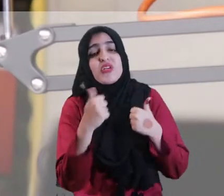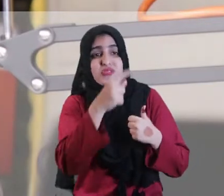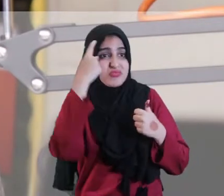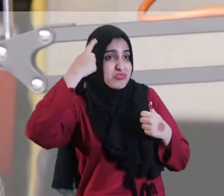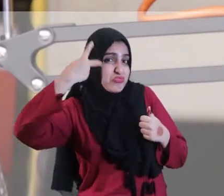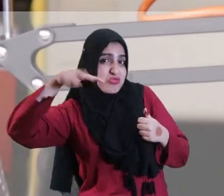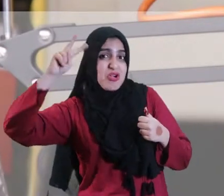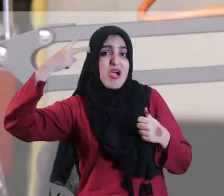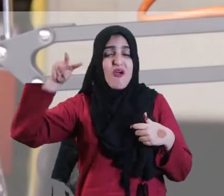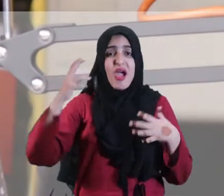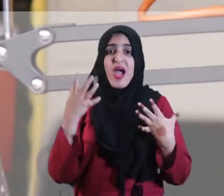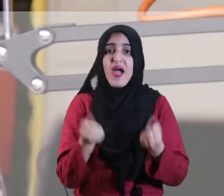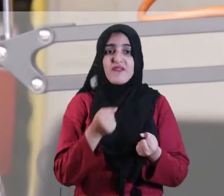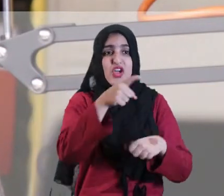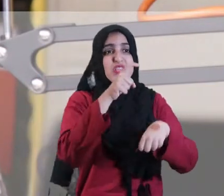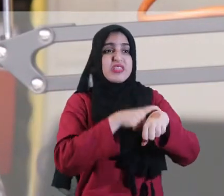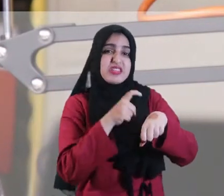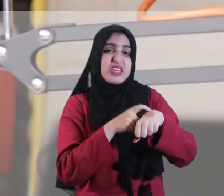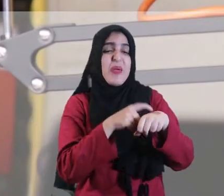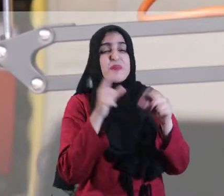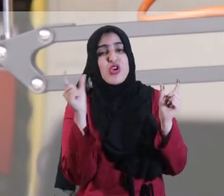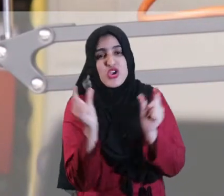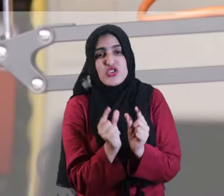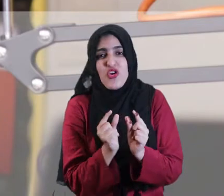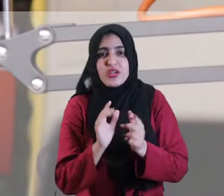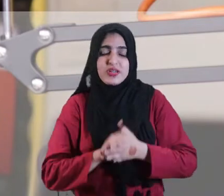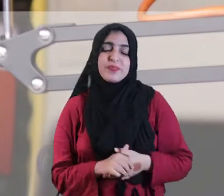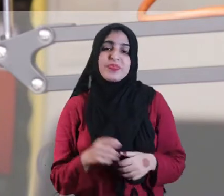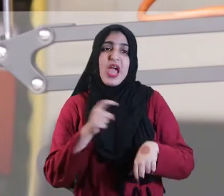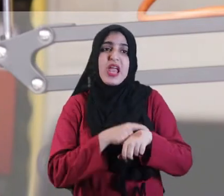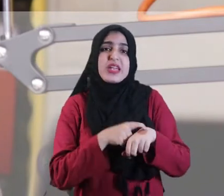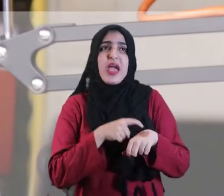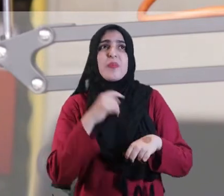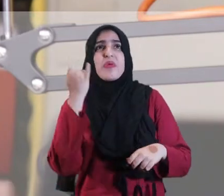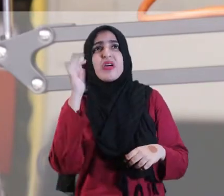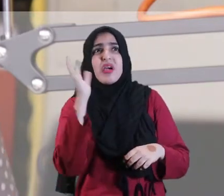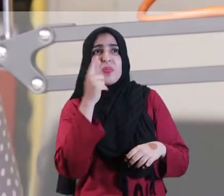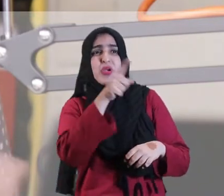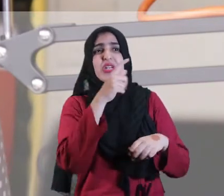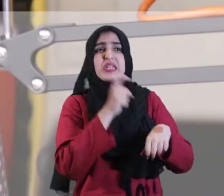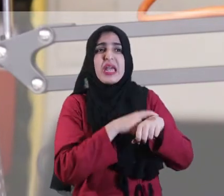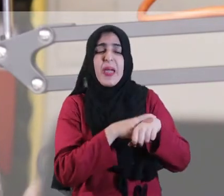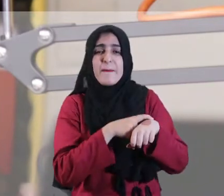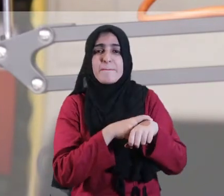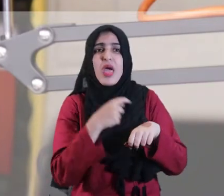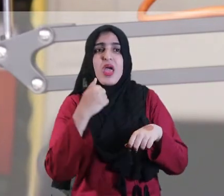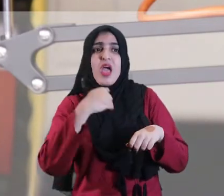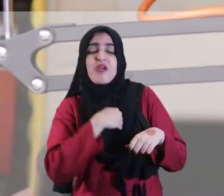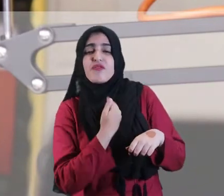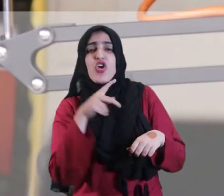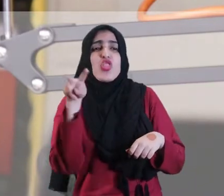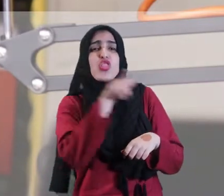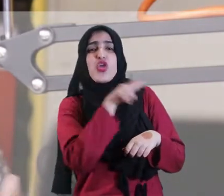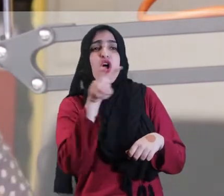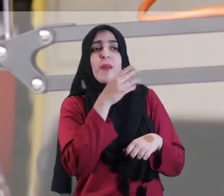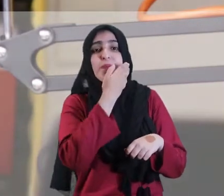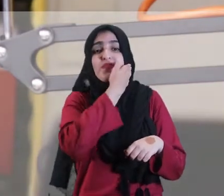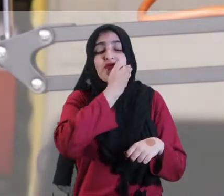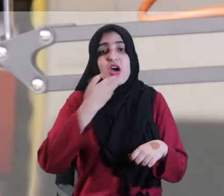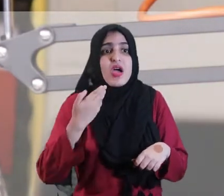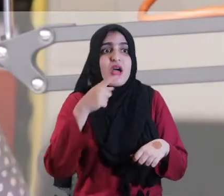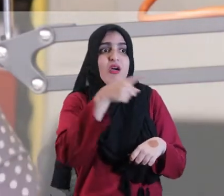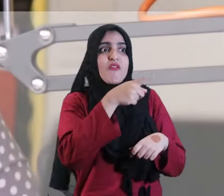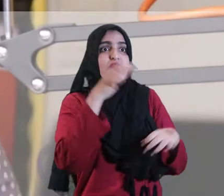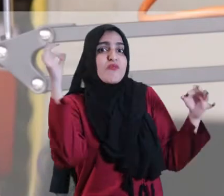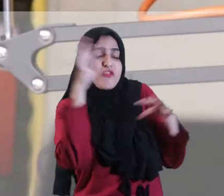टाइम आफ ऑल सॉर्ट्स आफ टाइम आफ में समटाइम वी ट्राइड टो कंज्यूम कंटेंट 515 विकेट सीजन सैफरन समय